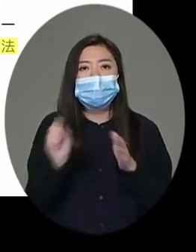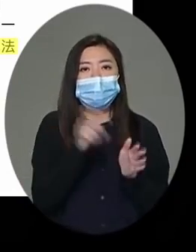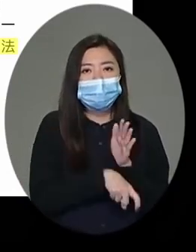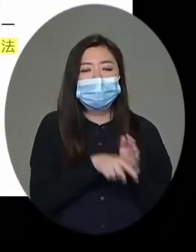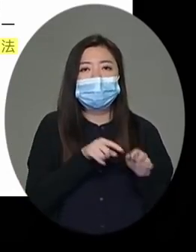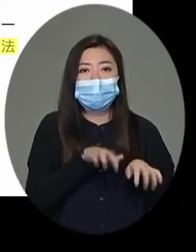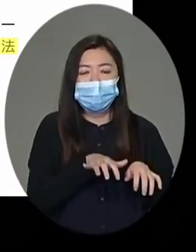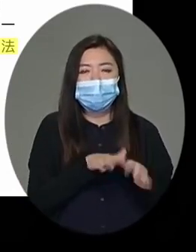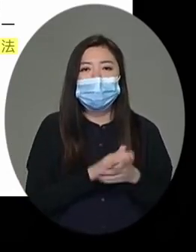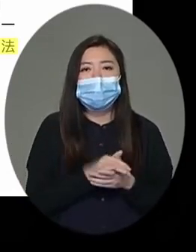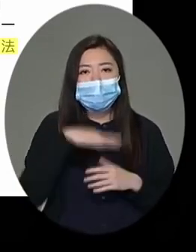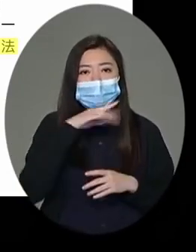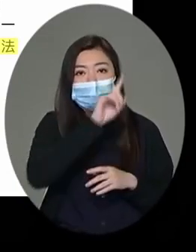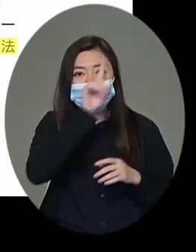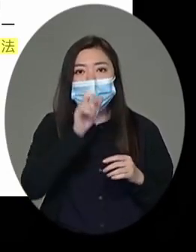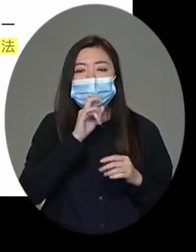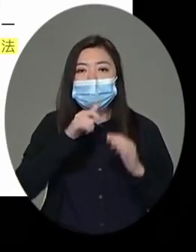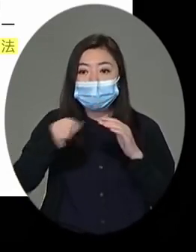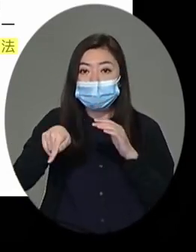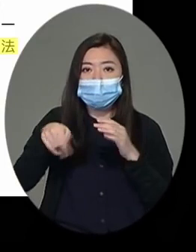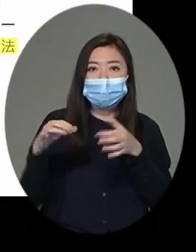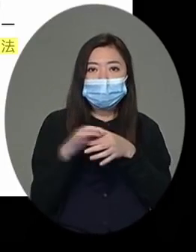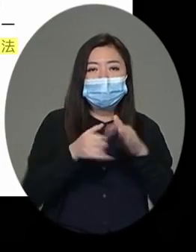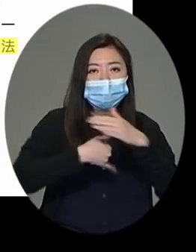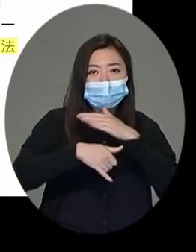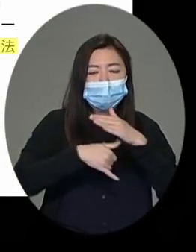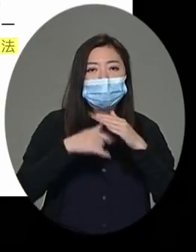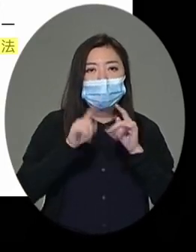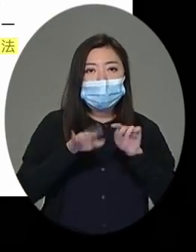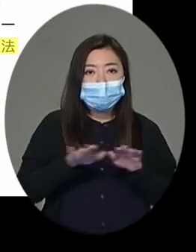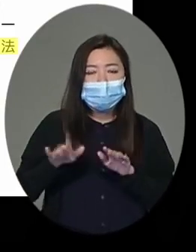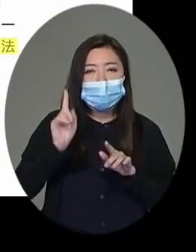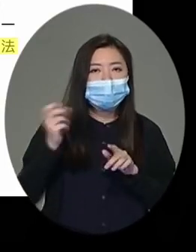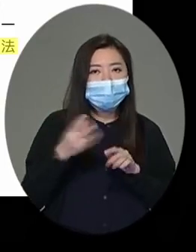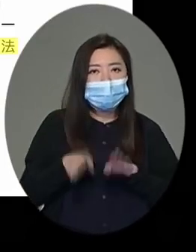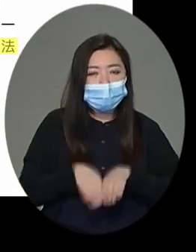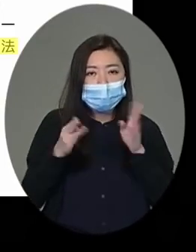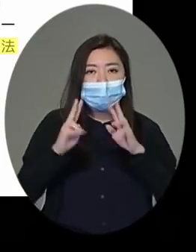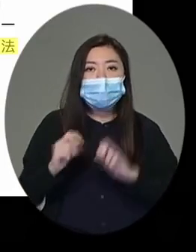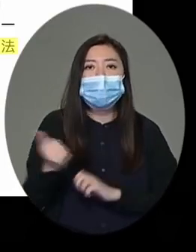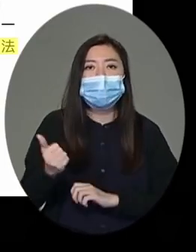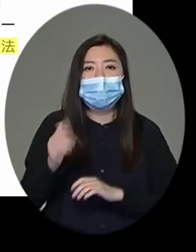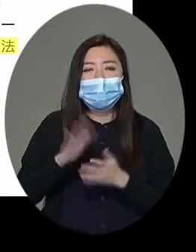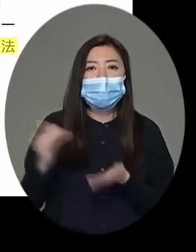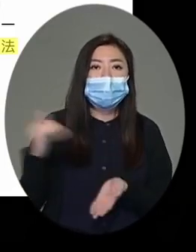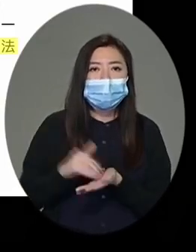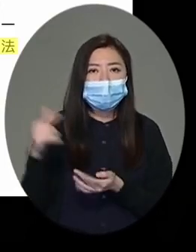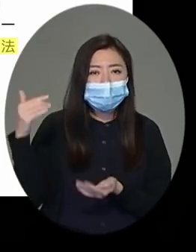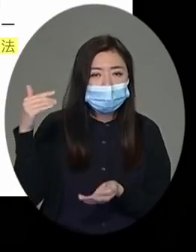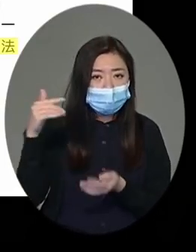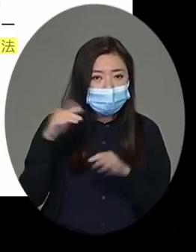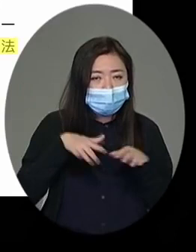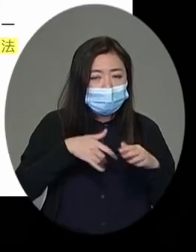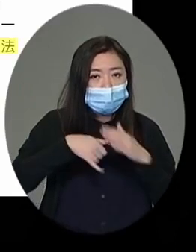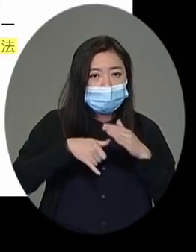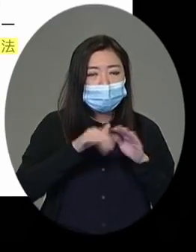電腦系統裏面，待有關人士使用入境處服務重啟調查，奈何疑犯一直未有使用入